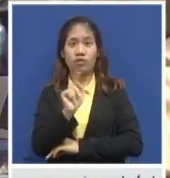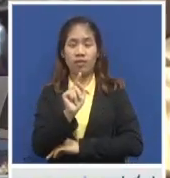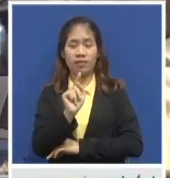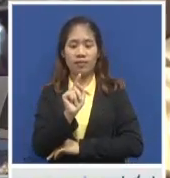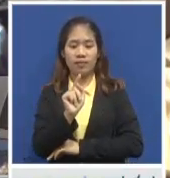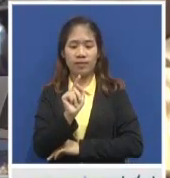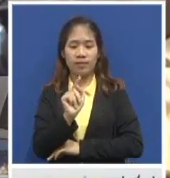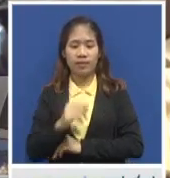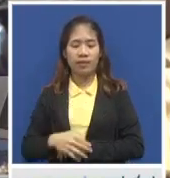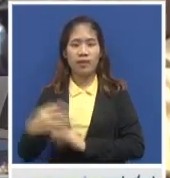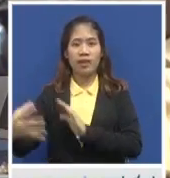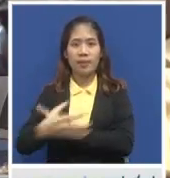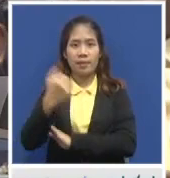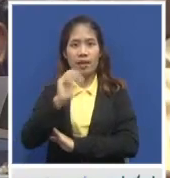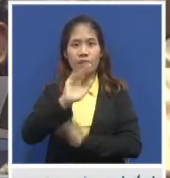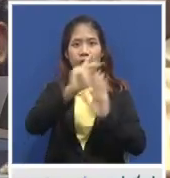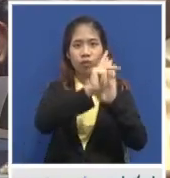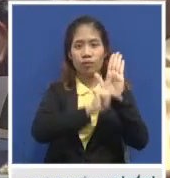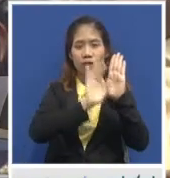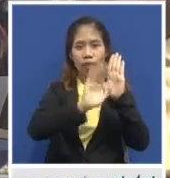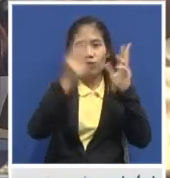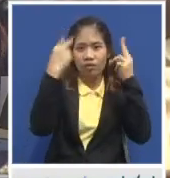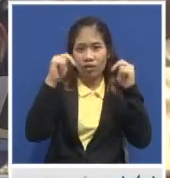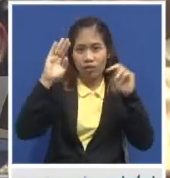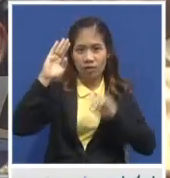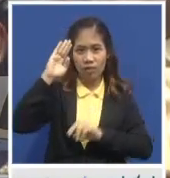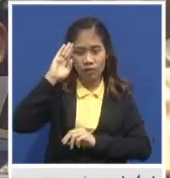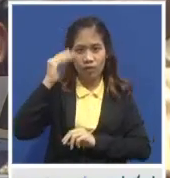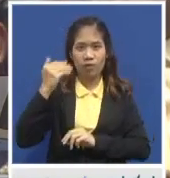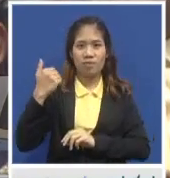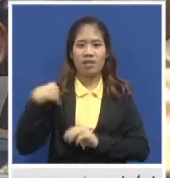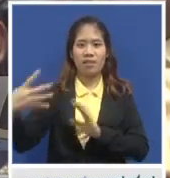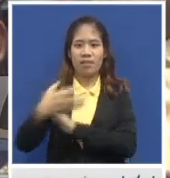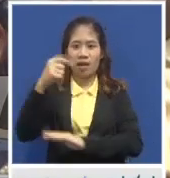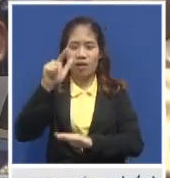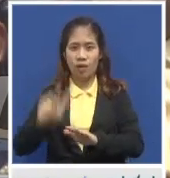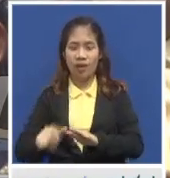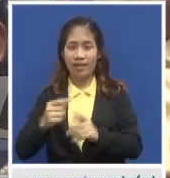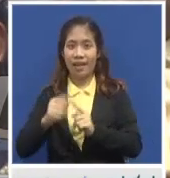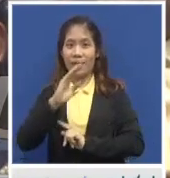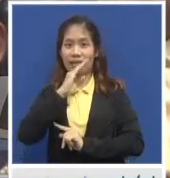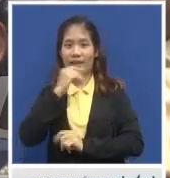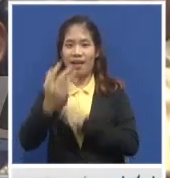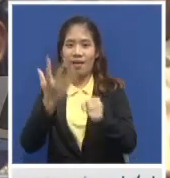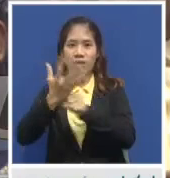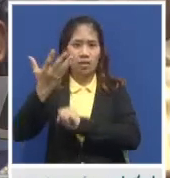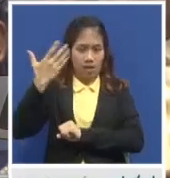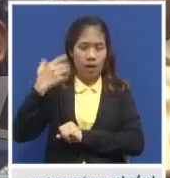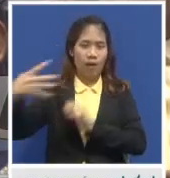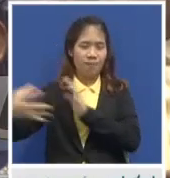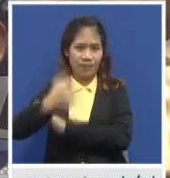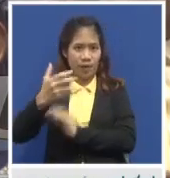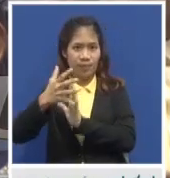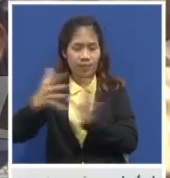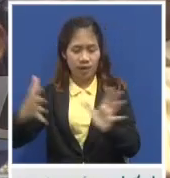ป็นเพราะอำนาจทางกฎหมายของท่านนายกรัฐมนตรีน้อยลงเมื่อเทียบกับในช่วง5ปีที่ผ่านมาและนอกเหนือ